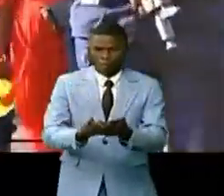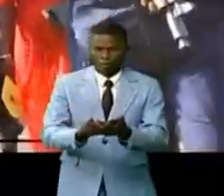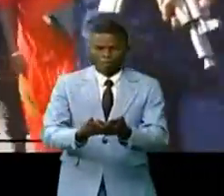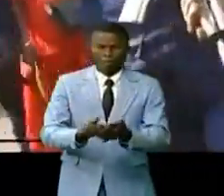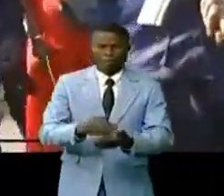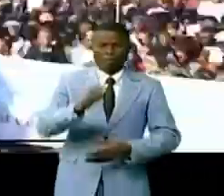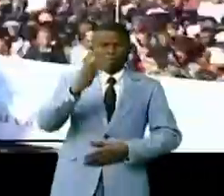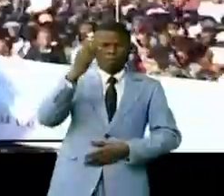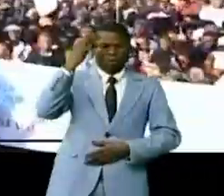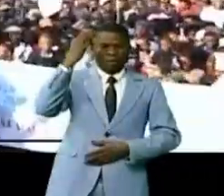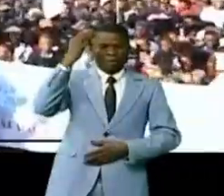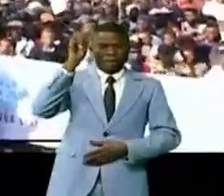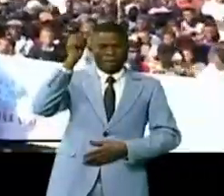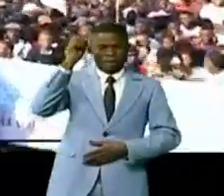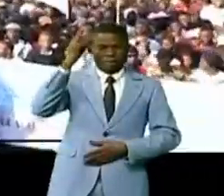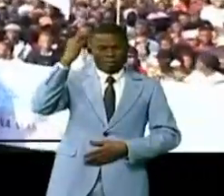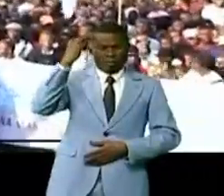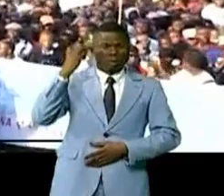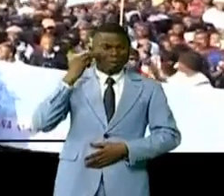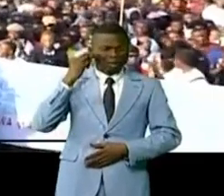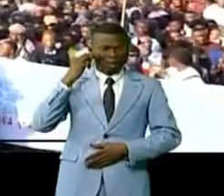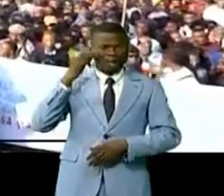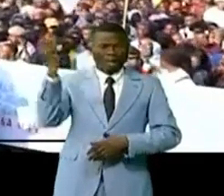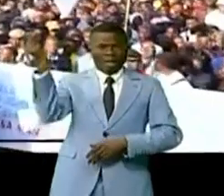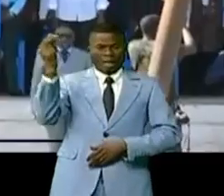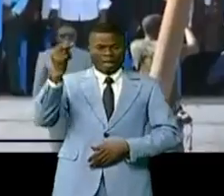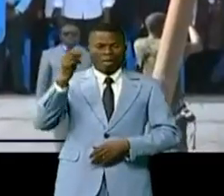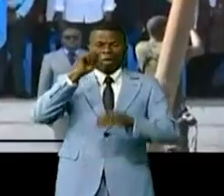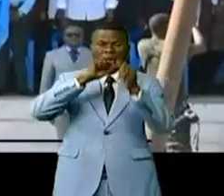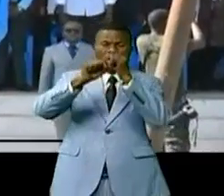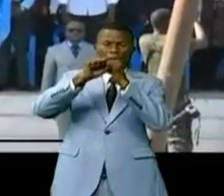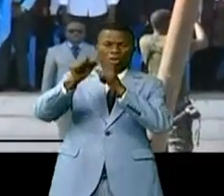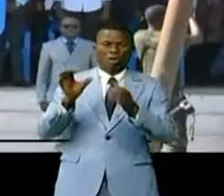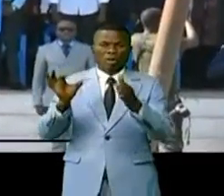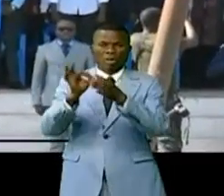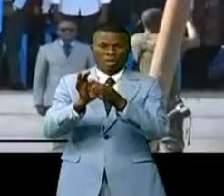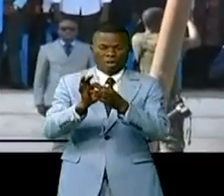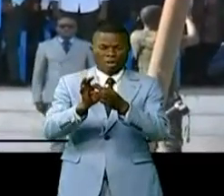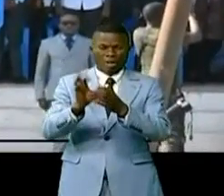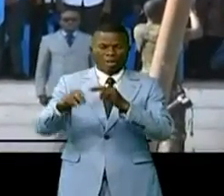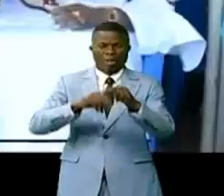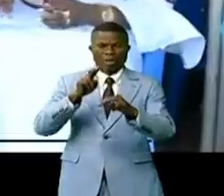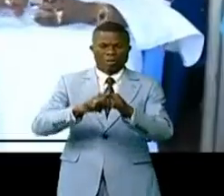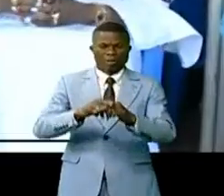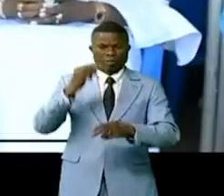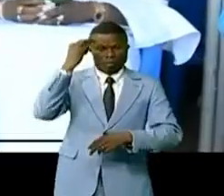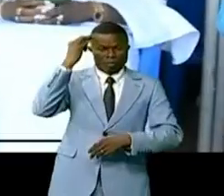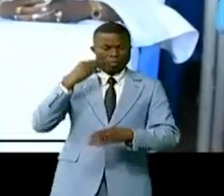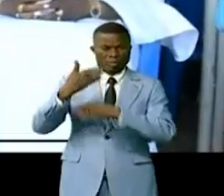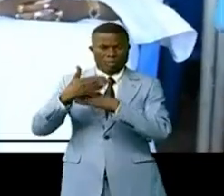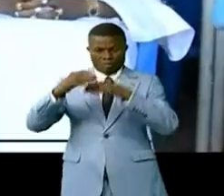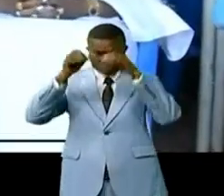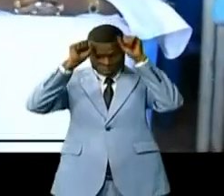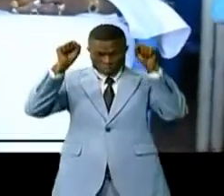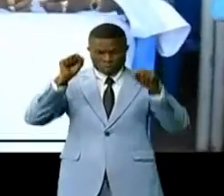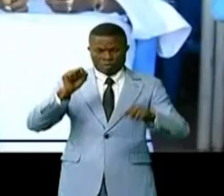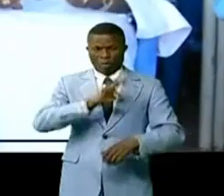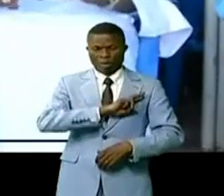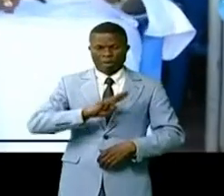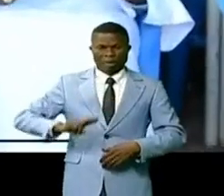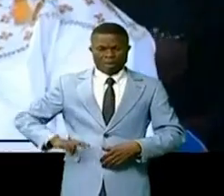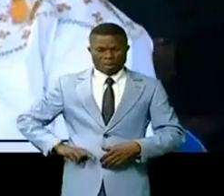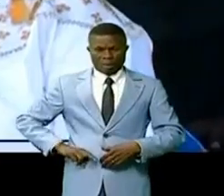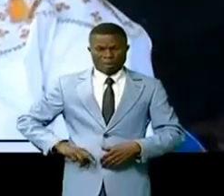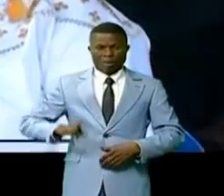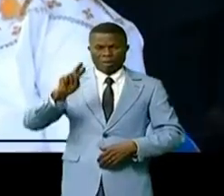À Kikwit, où elle a séjourné dans le cadre de la campagne de l'unité et de cohésion nationale, la ministre après le président de la République,